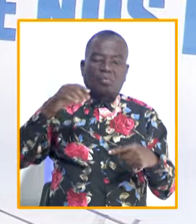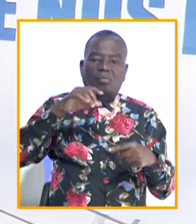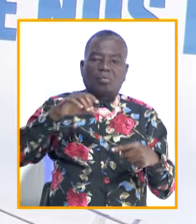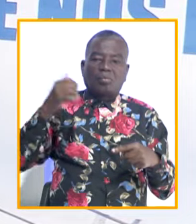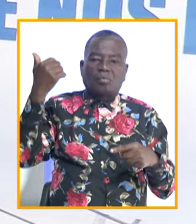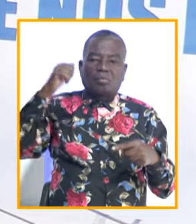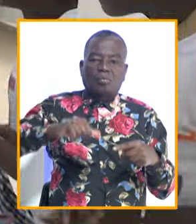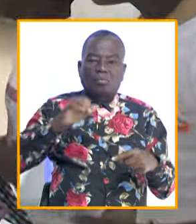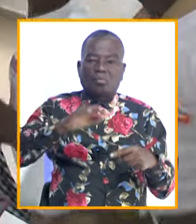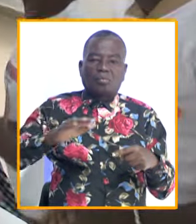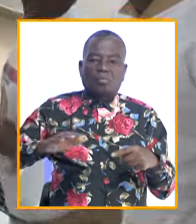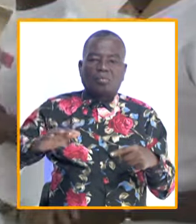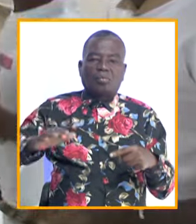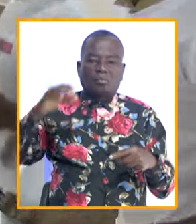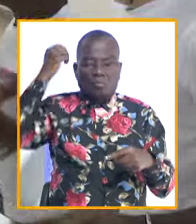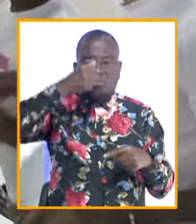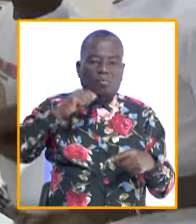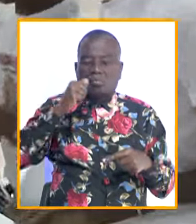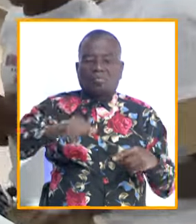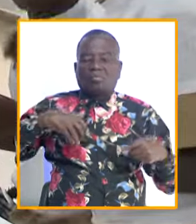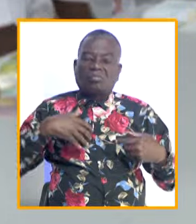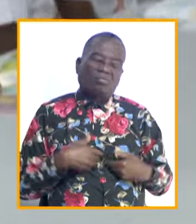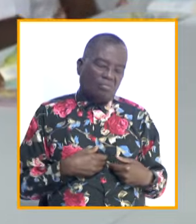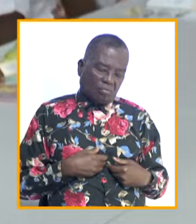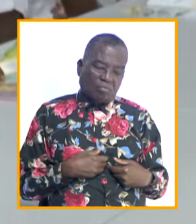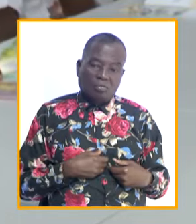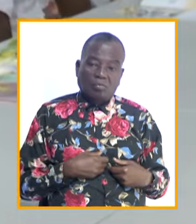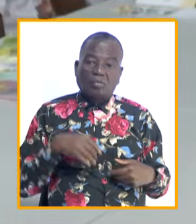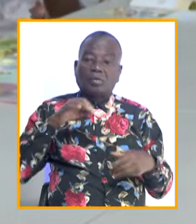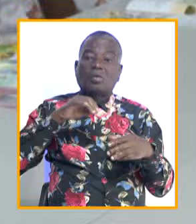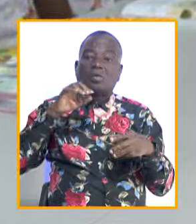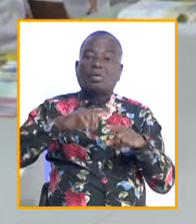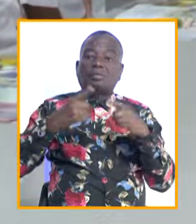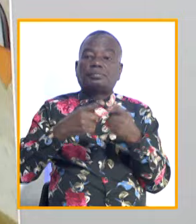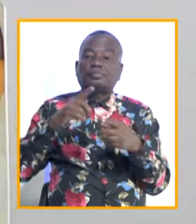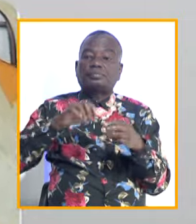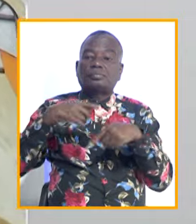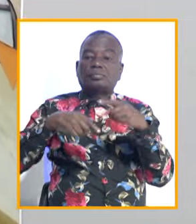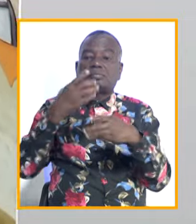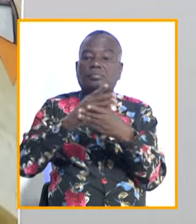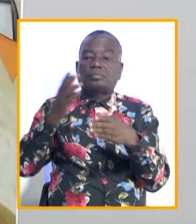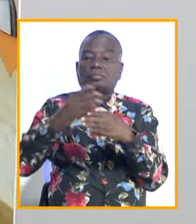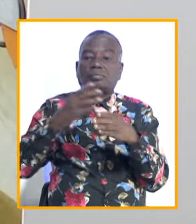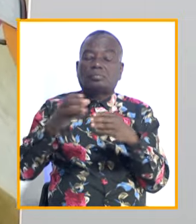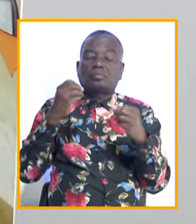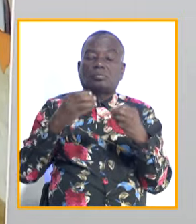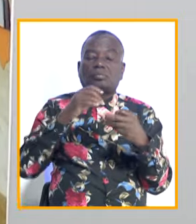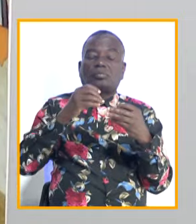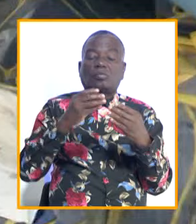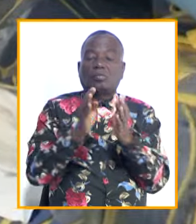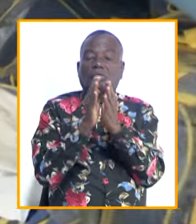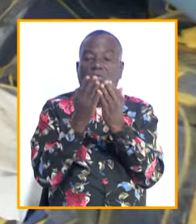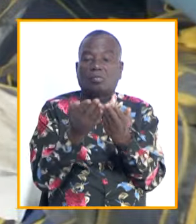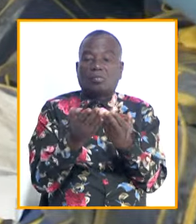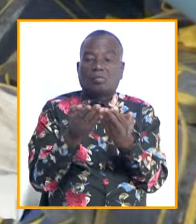africain ne soit malheureux. Pour cette nouvelle année scolaire, la Fondation va distribuer 15 000 kits scolaires, dont 5 000 destinés aux enfants